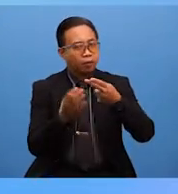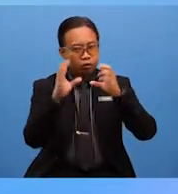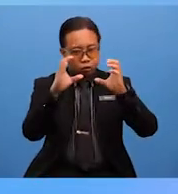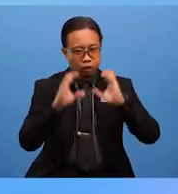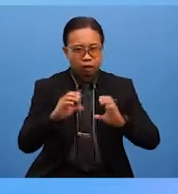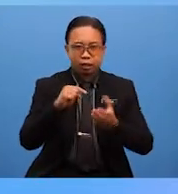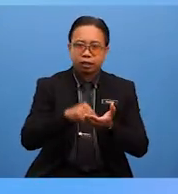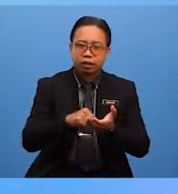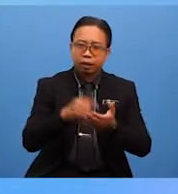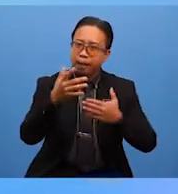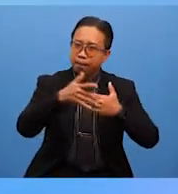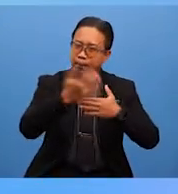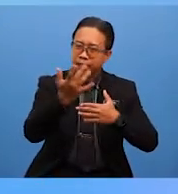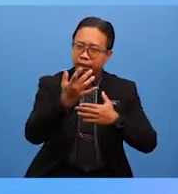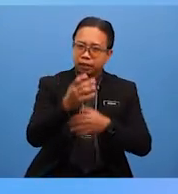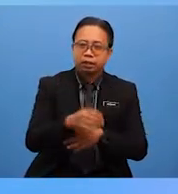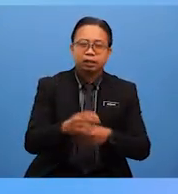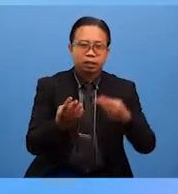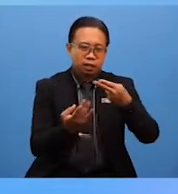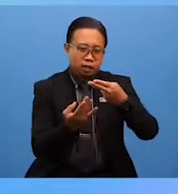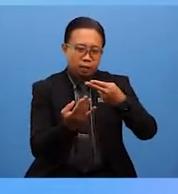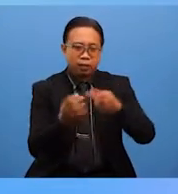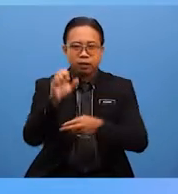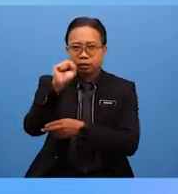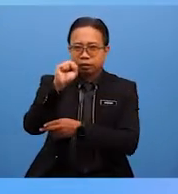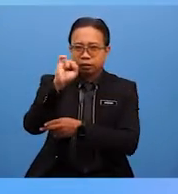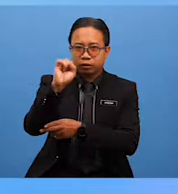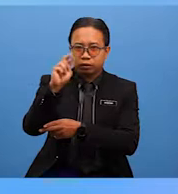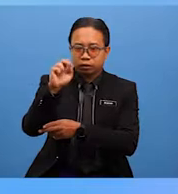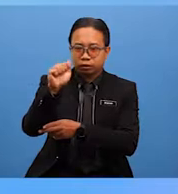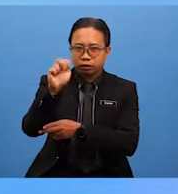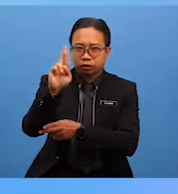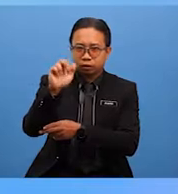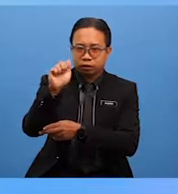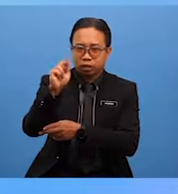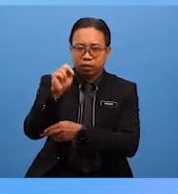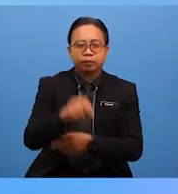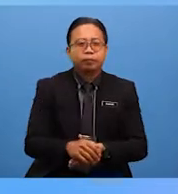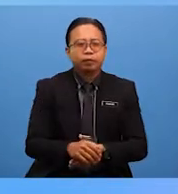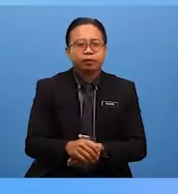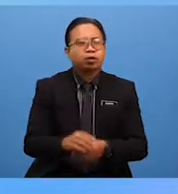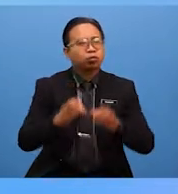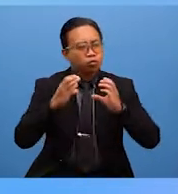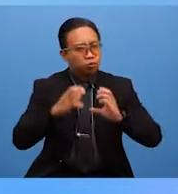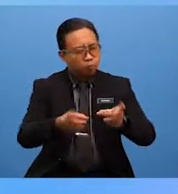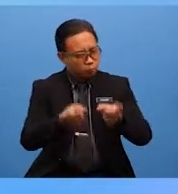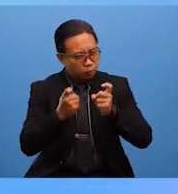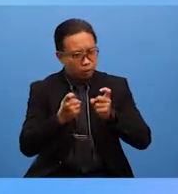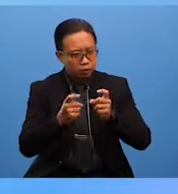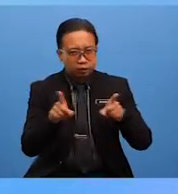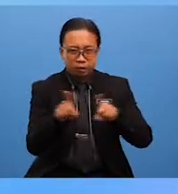ini dikenali sebagai habes sinaran dan berlaku dengan sangat pantas